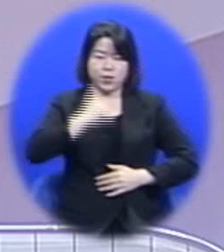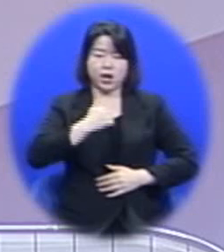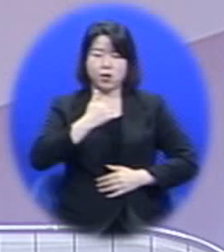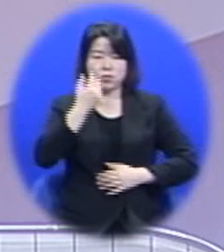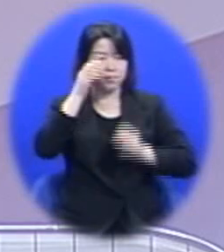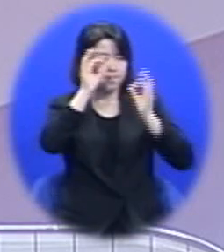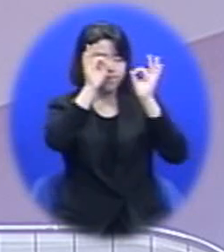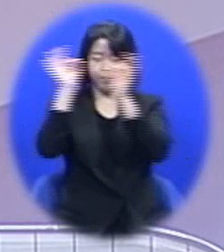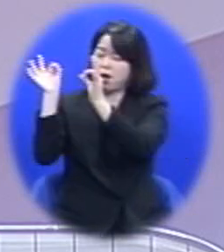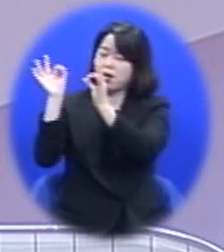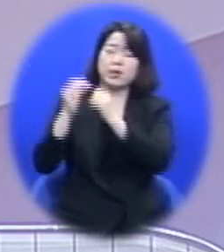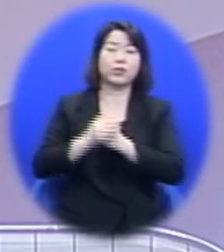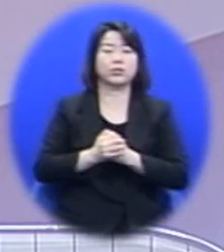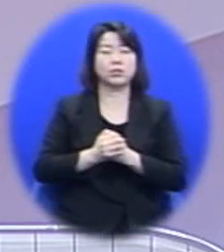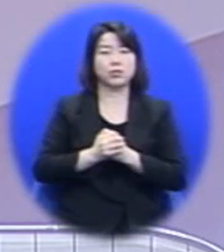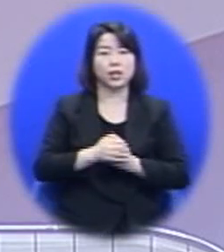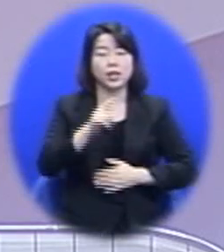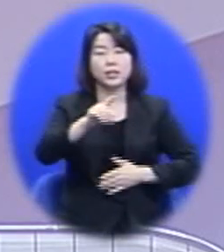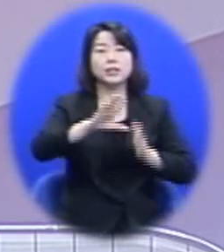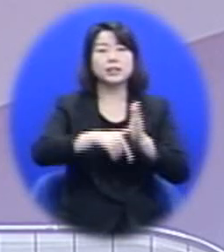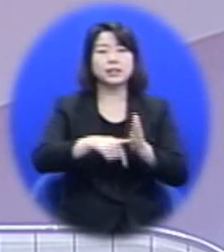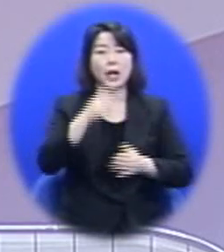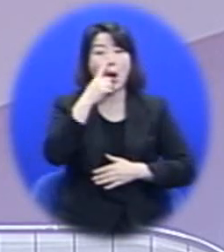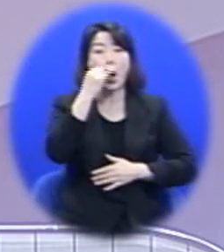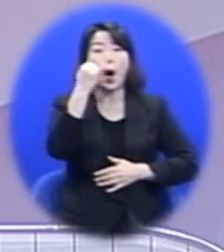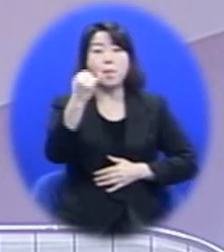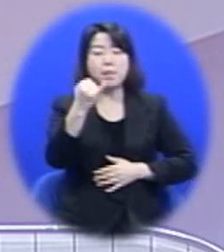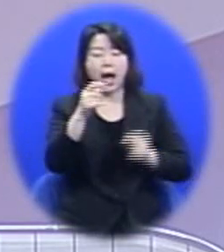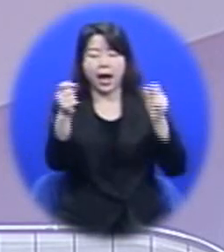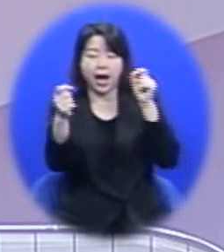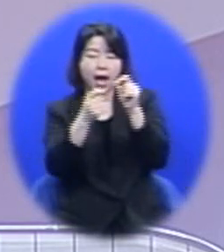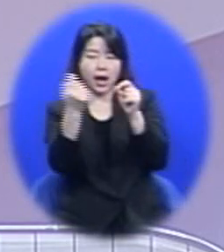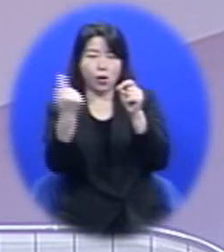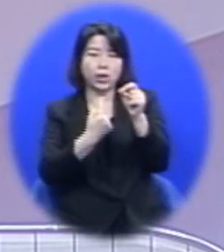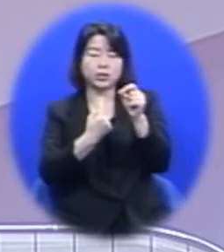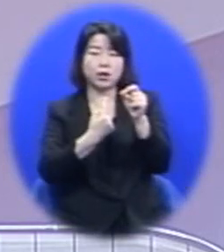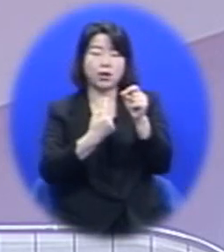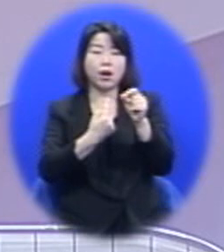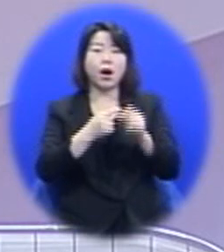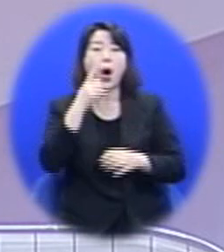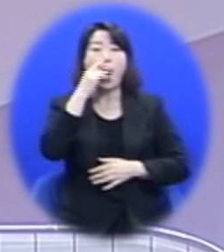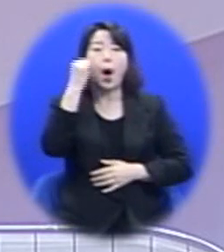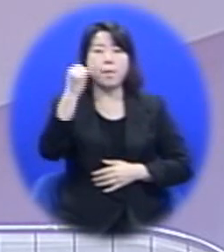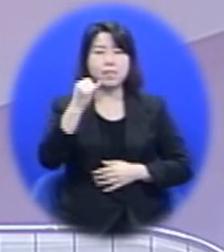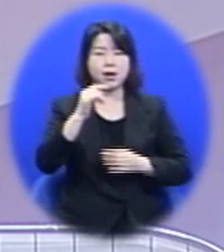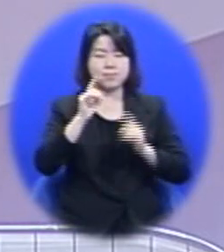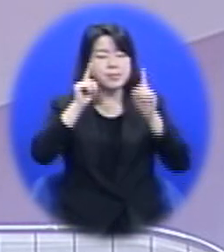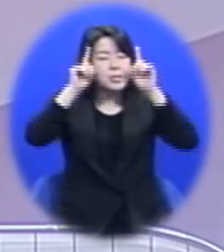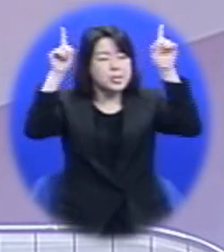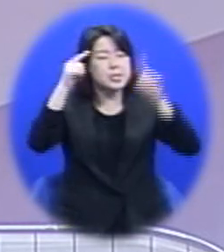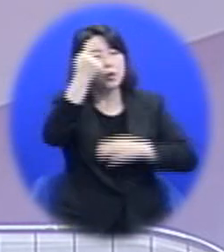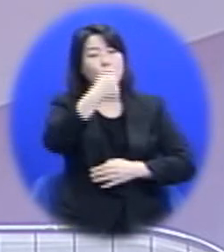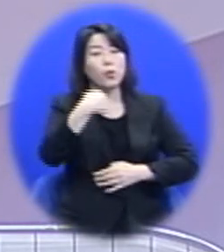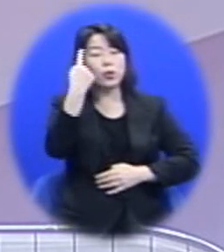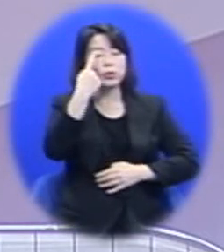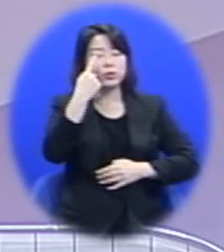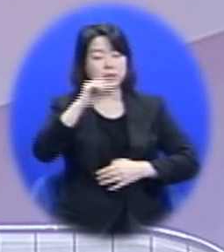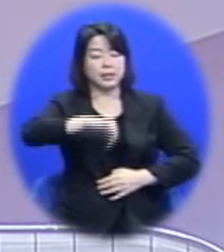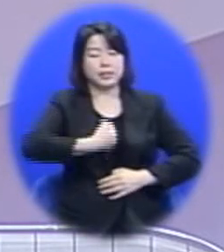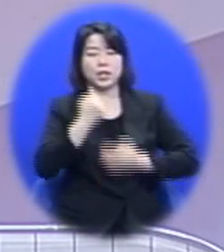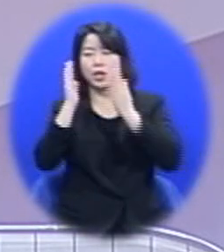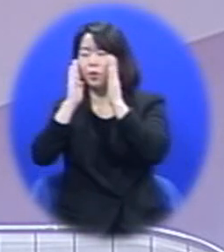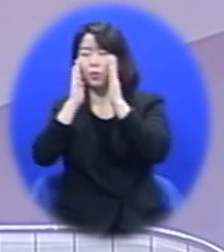합니다. 그때 엄마에게 가서 그 엄마의 화가 난 얼굴을 자기에게로